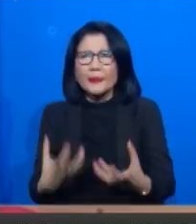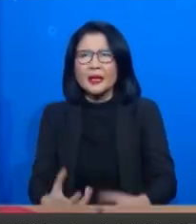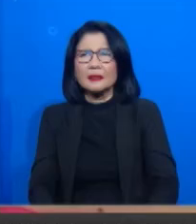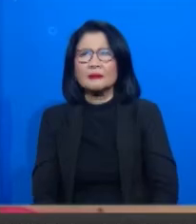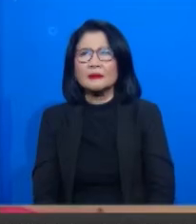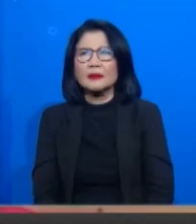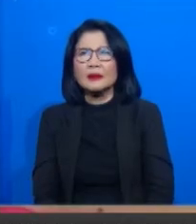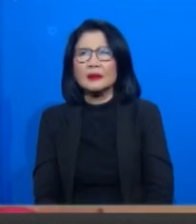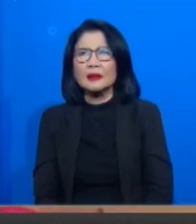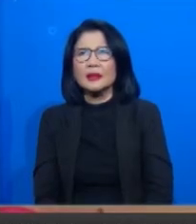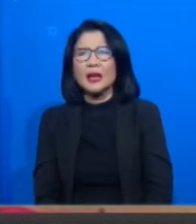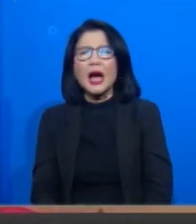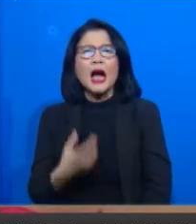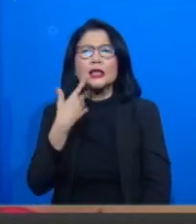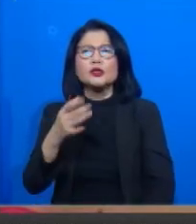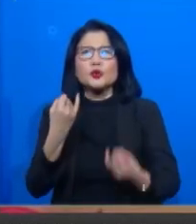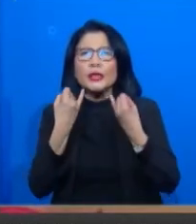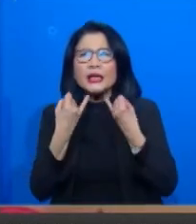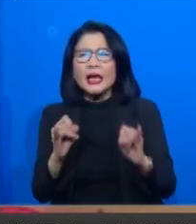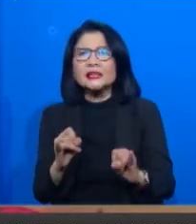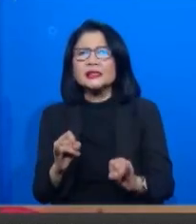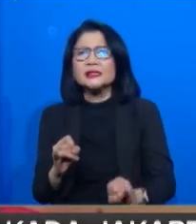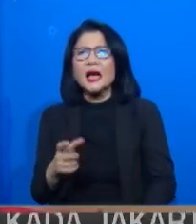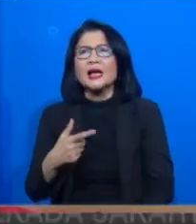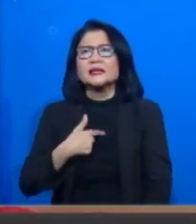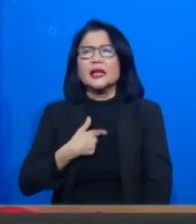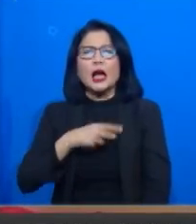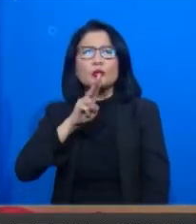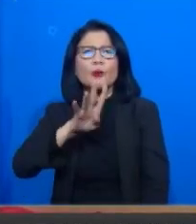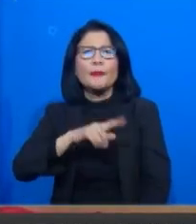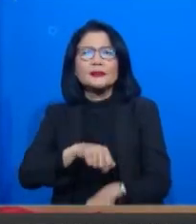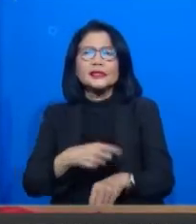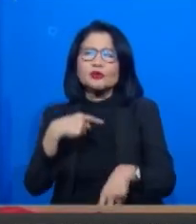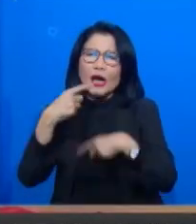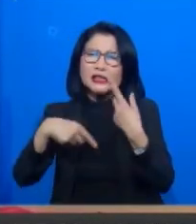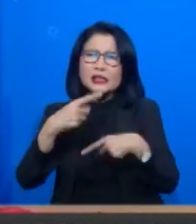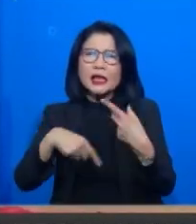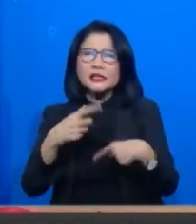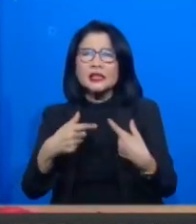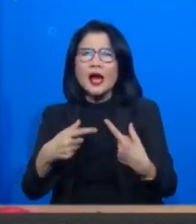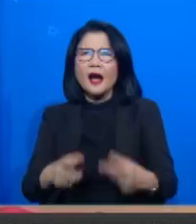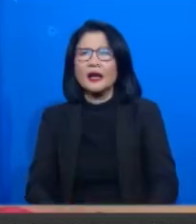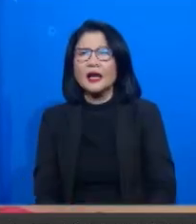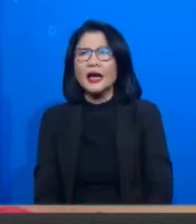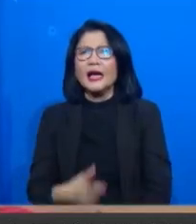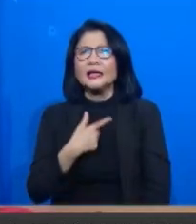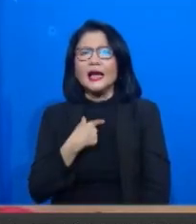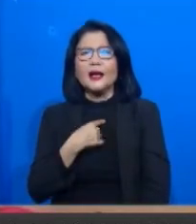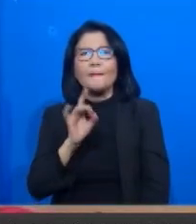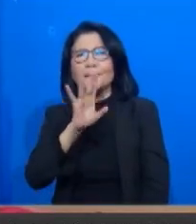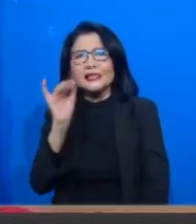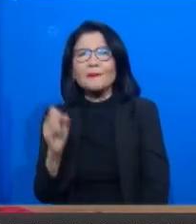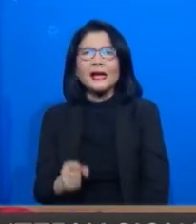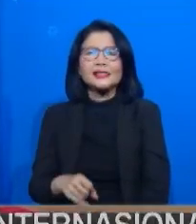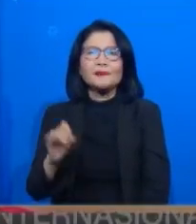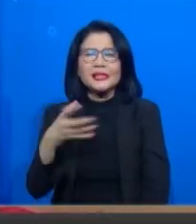Ikhlas, bahas cara keikhlas, Yuka biasa 24 jam semasanya, cerita-cerita, bahkan aib lah di Yuka, Yuka ceritaan